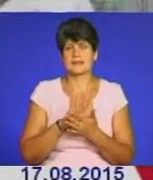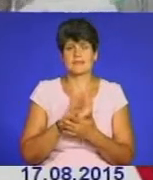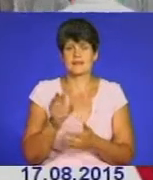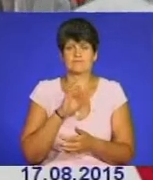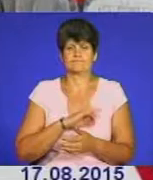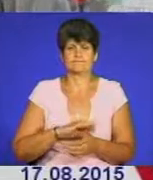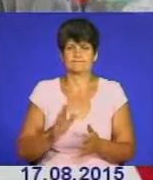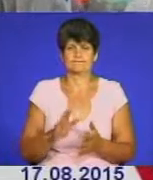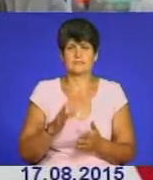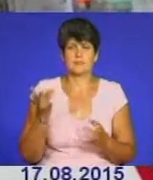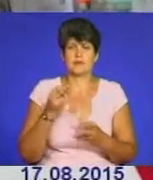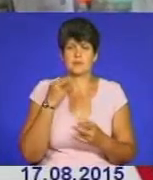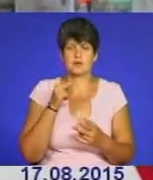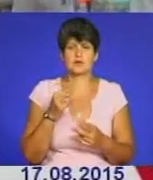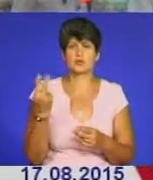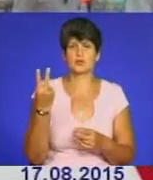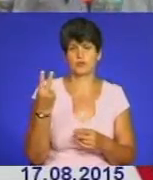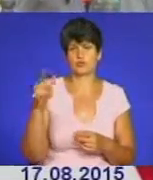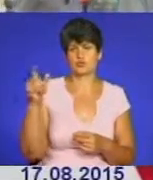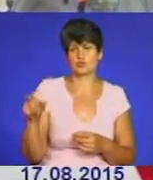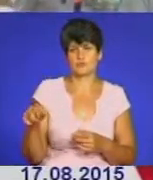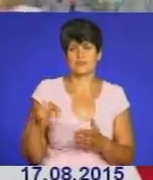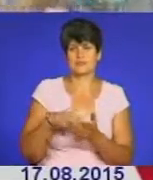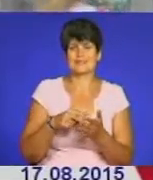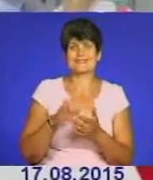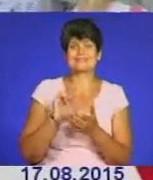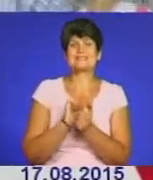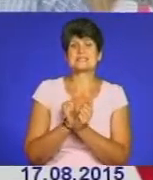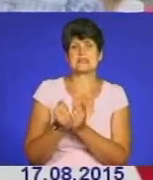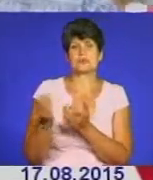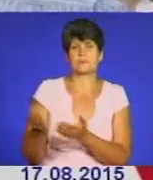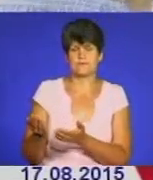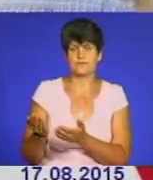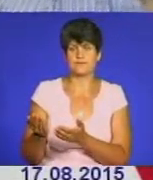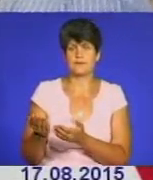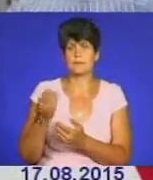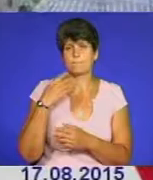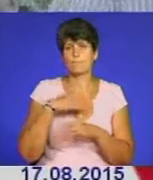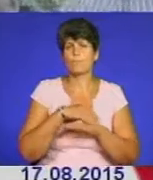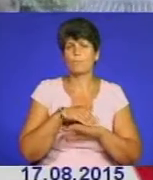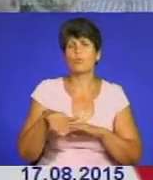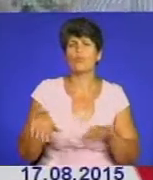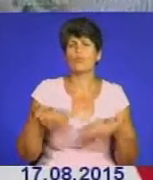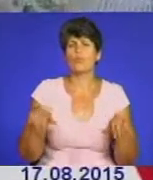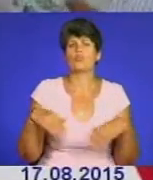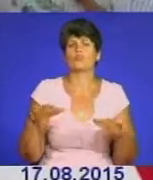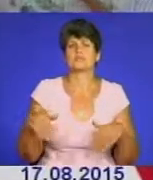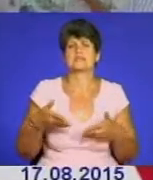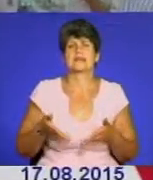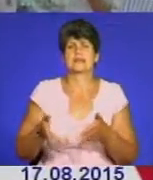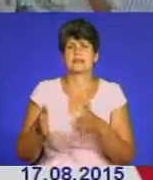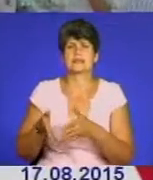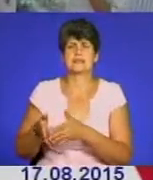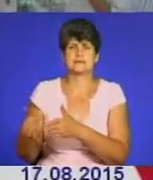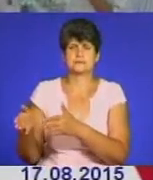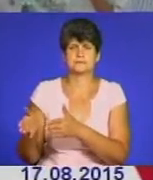там двоє чоловік стоїть сиром, так, і пусті ряди, двоє чоловік. На